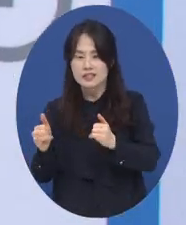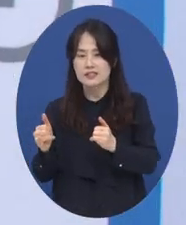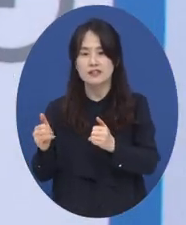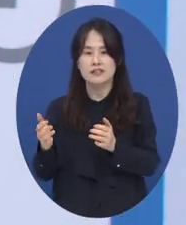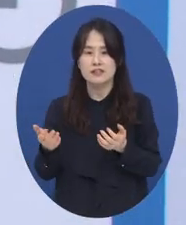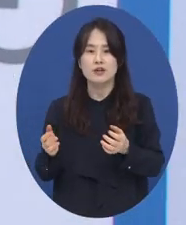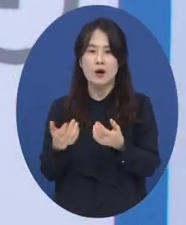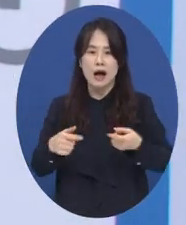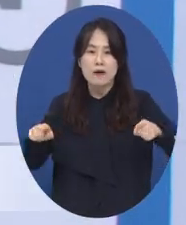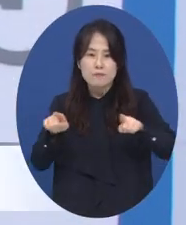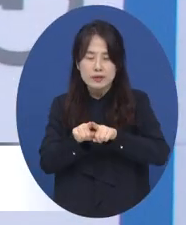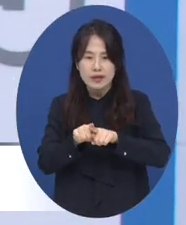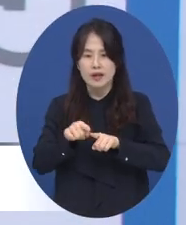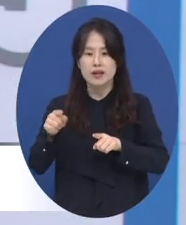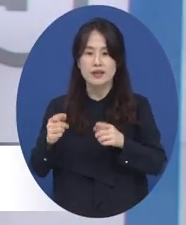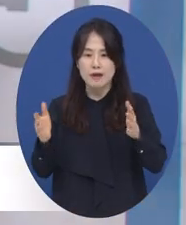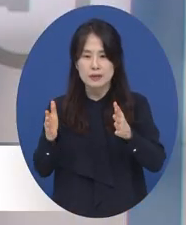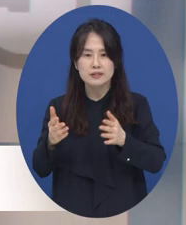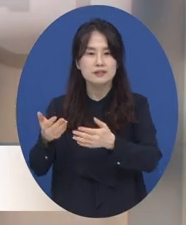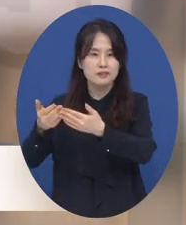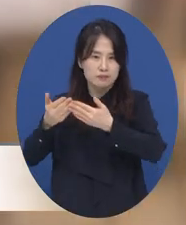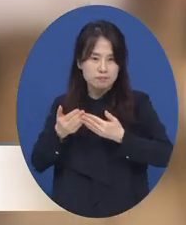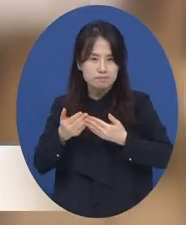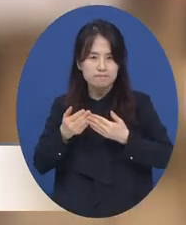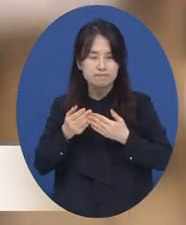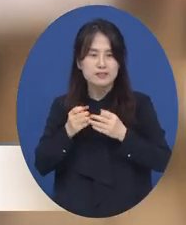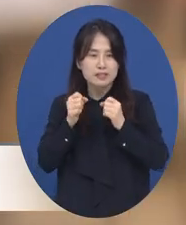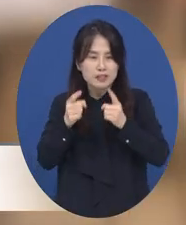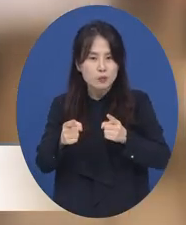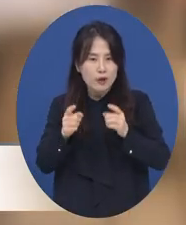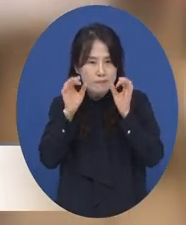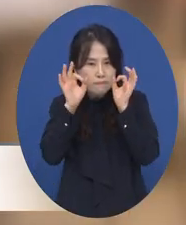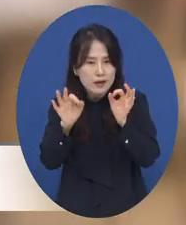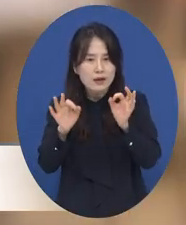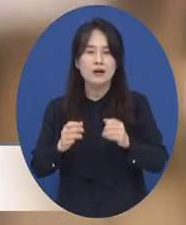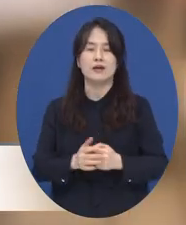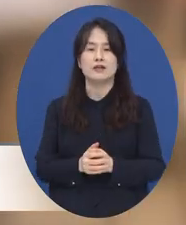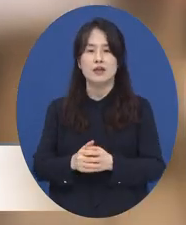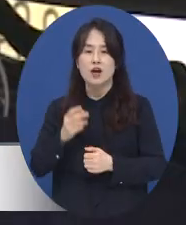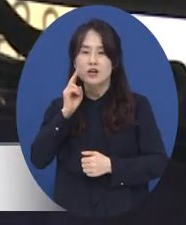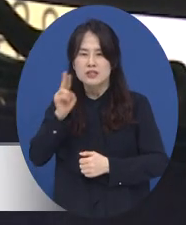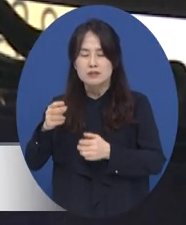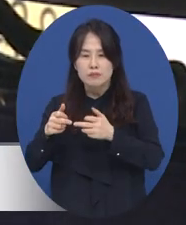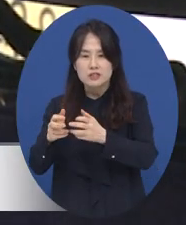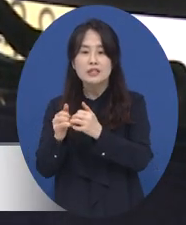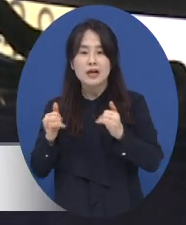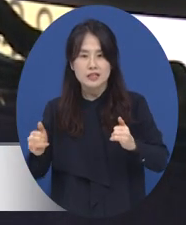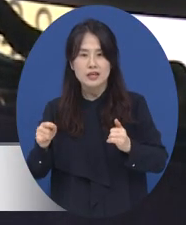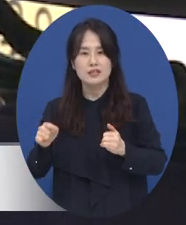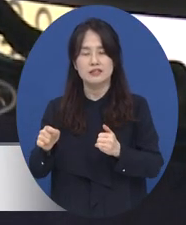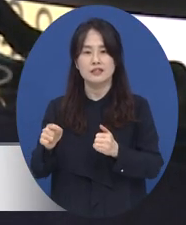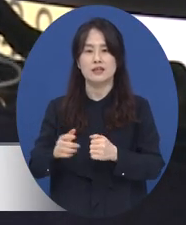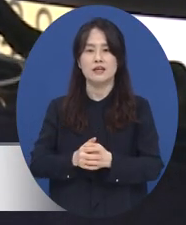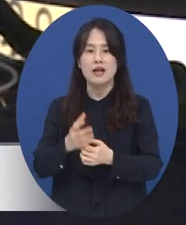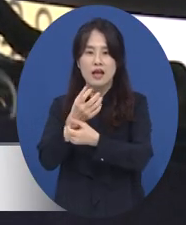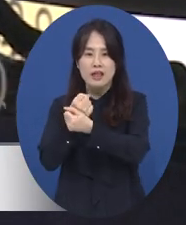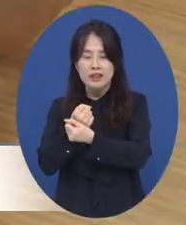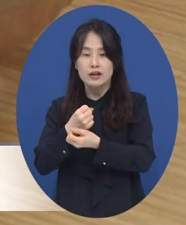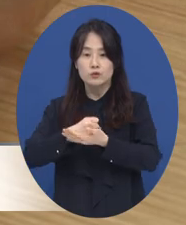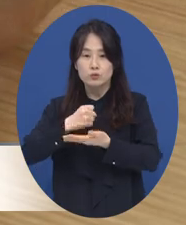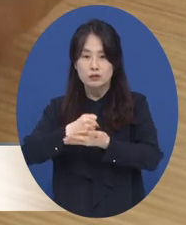노렸습니다 청약제도 를 잘 모르는 중증 장애인을 션 오케 장애인 특별공급 에 당첨 시킨 뒤